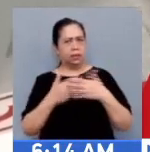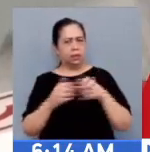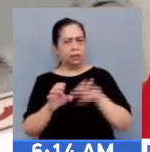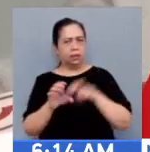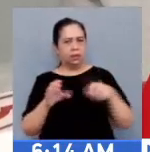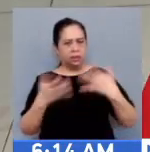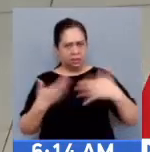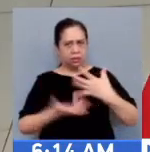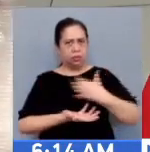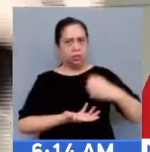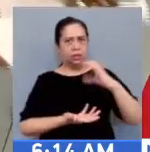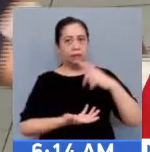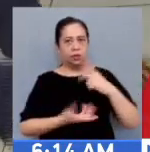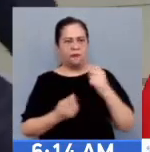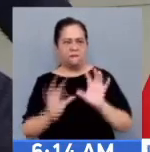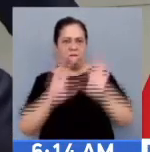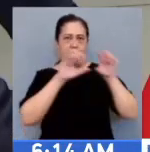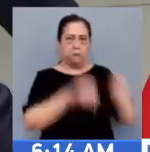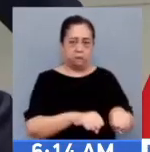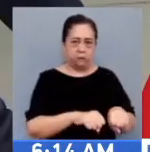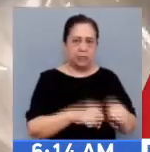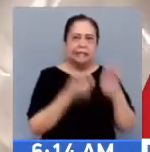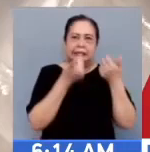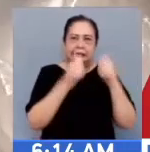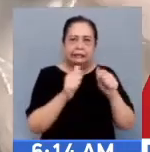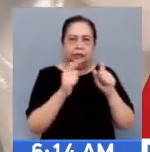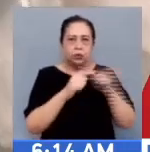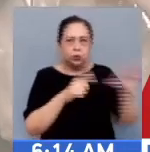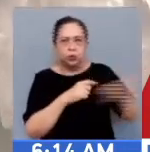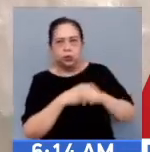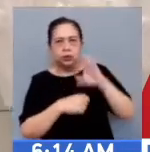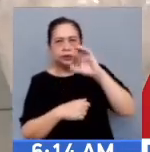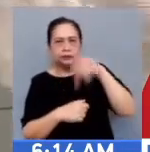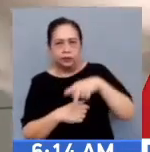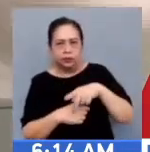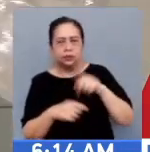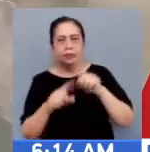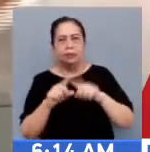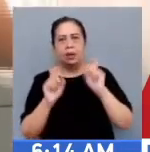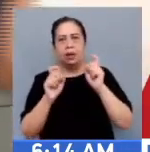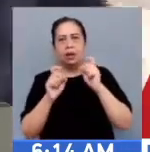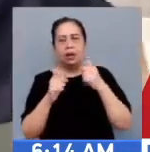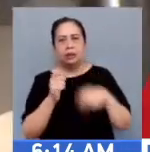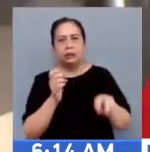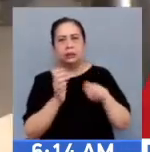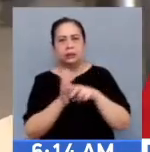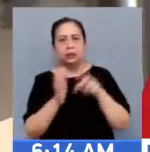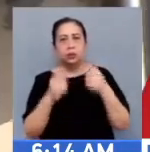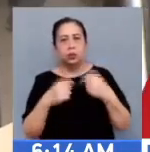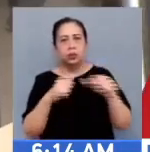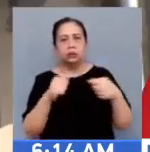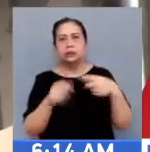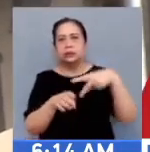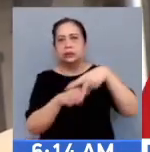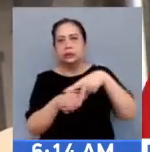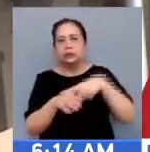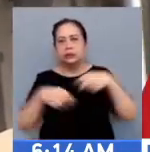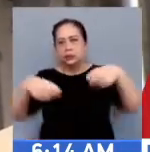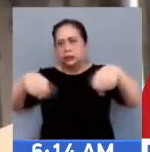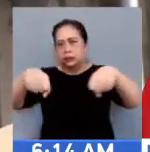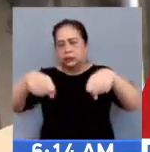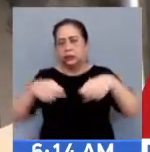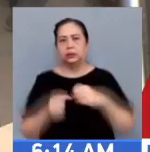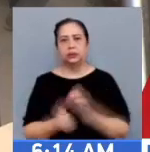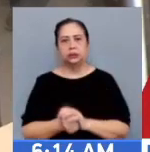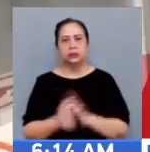tapos siya tinalon. Sinubukan pa raw niyang bawiin ang cellphone, pero agad umangkas ang suspect sa kasabuat nito na nakasakay sa motorsiklo at